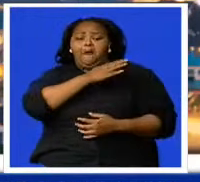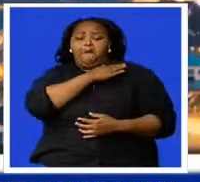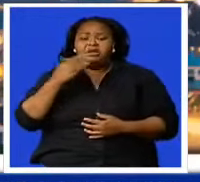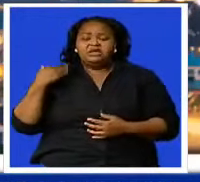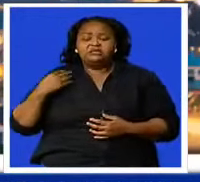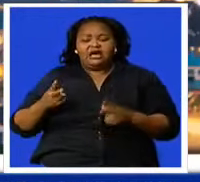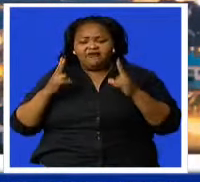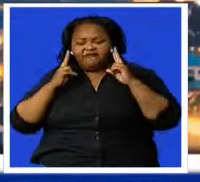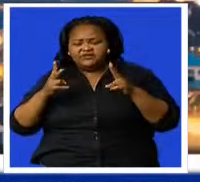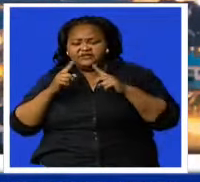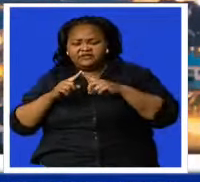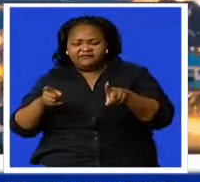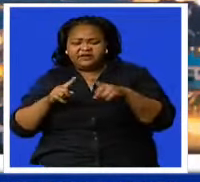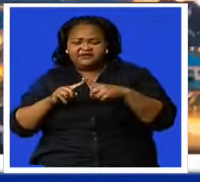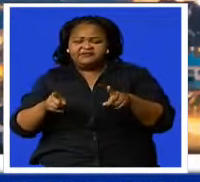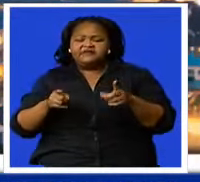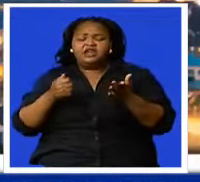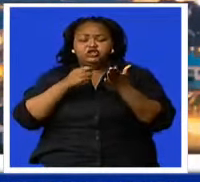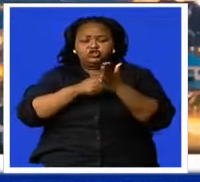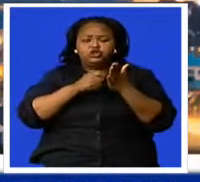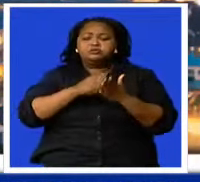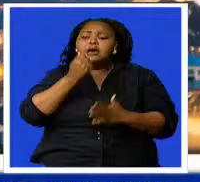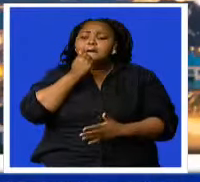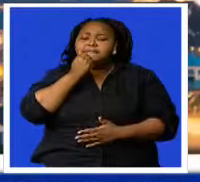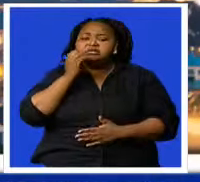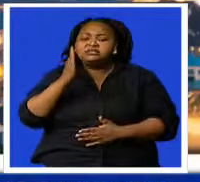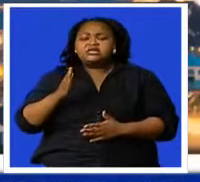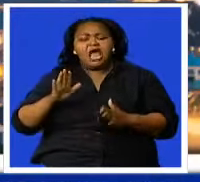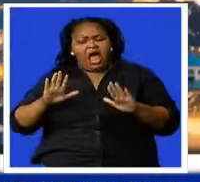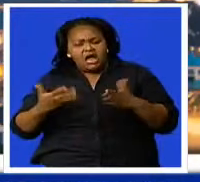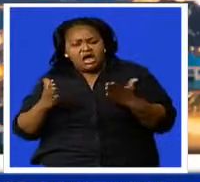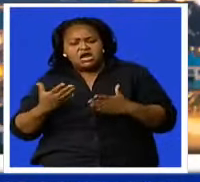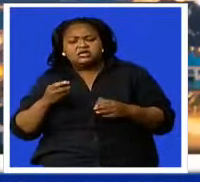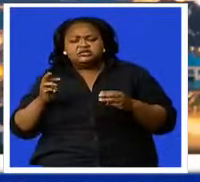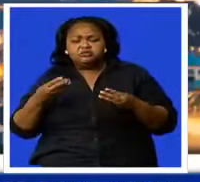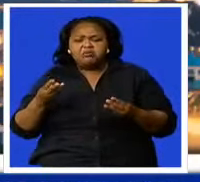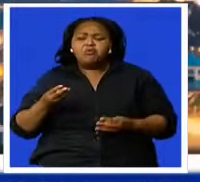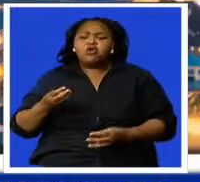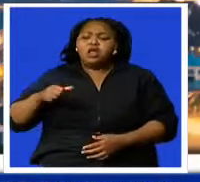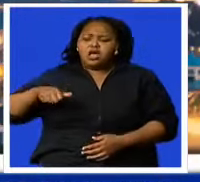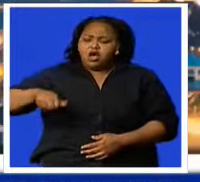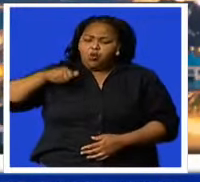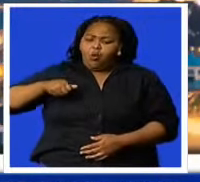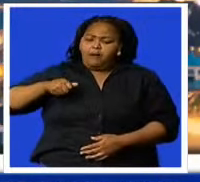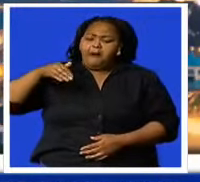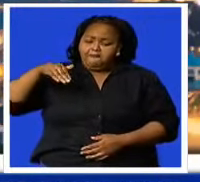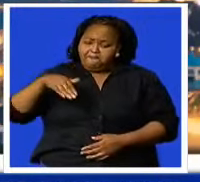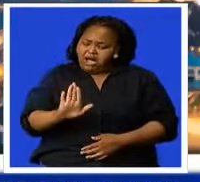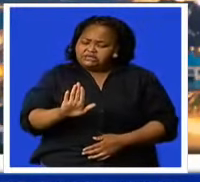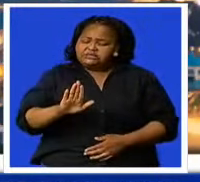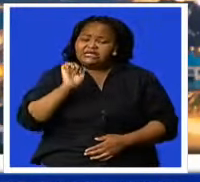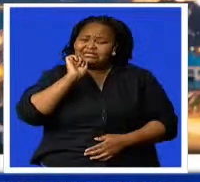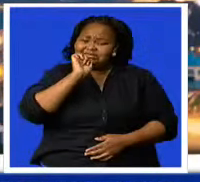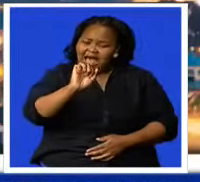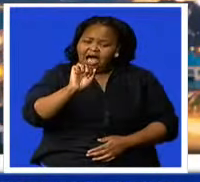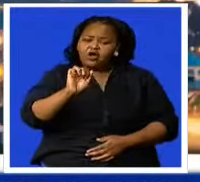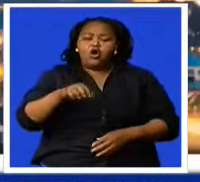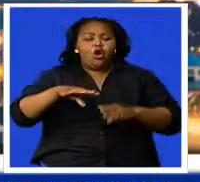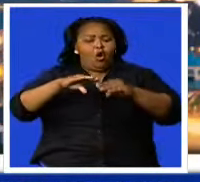kamanzini kucucutela sive kutsi nguloya akabe nesakhe sikhwama sekuphatha kubede lophatha liplastiki.